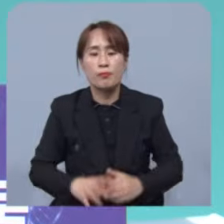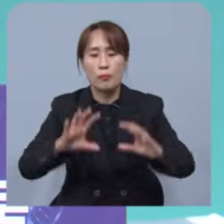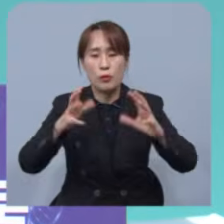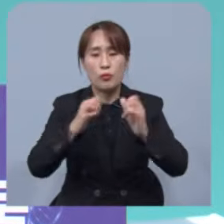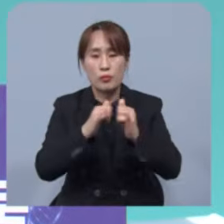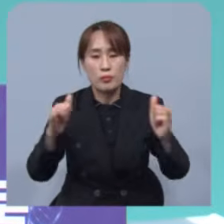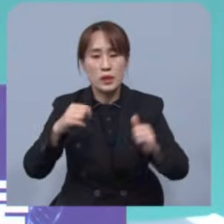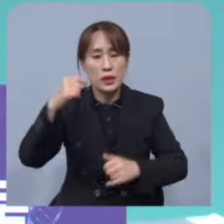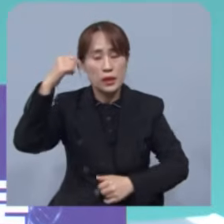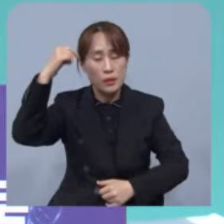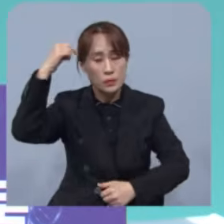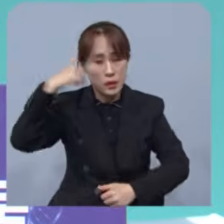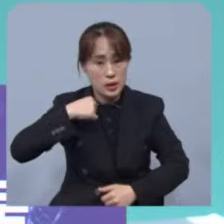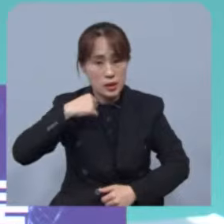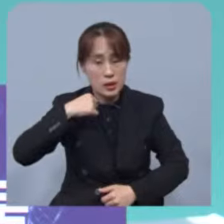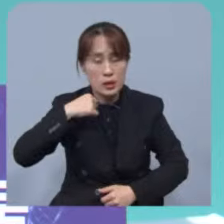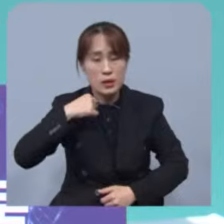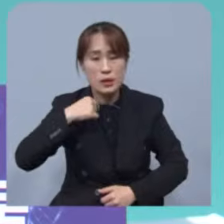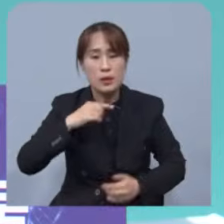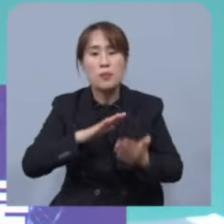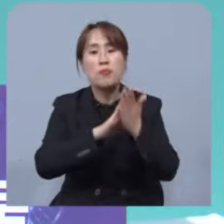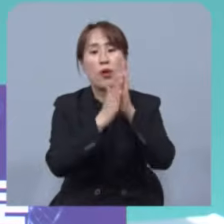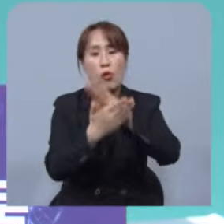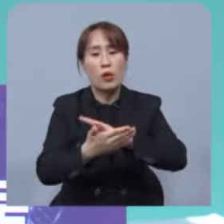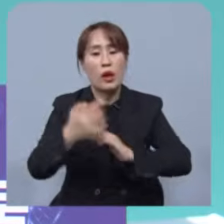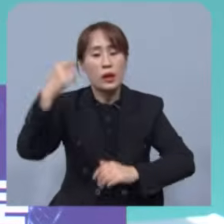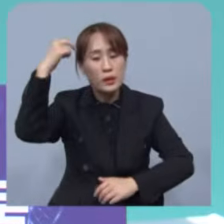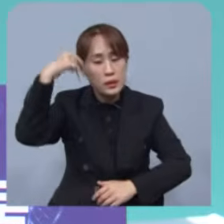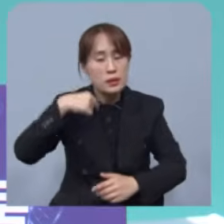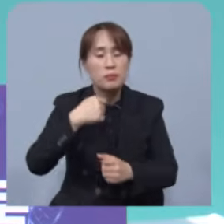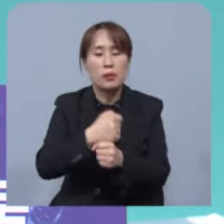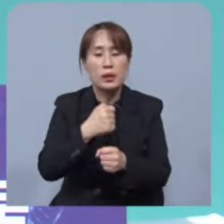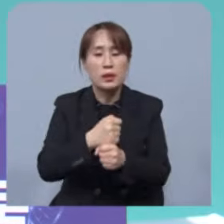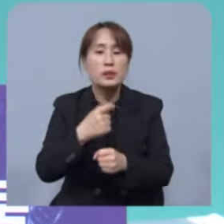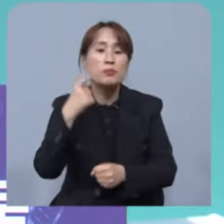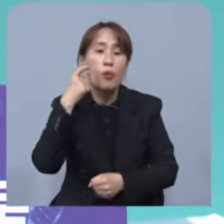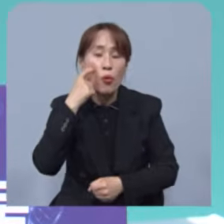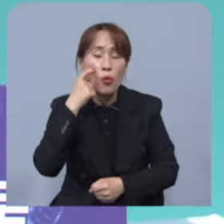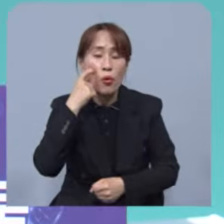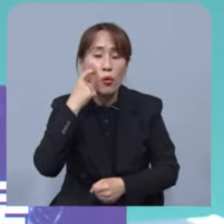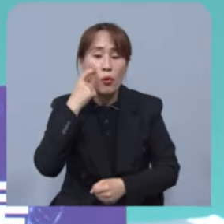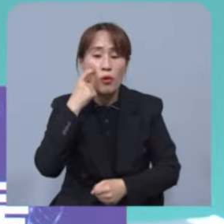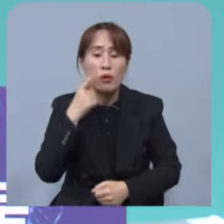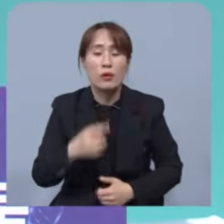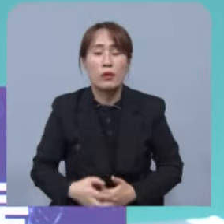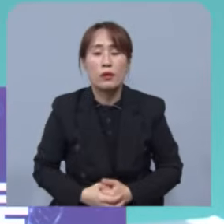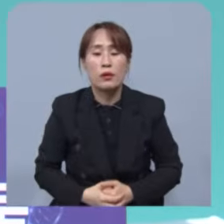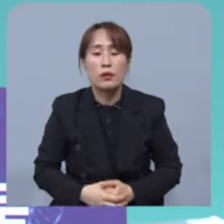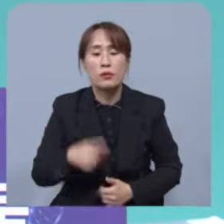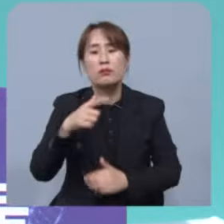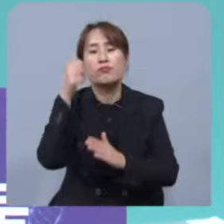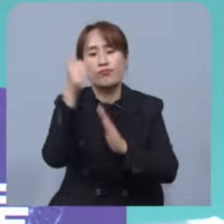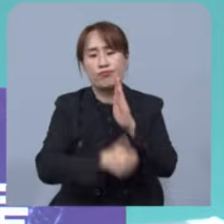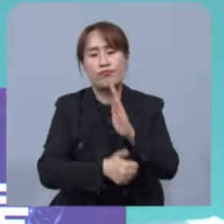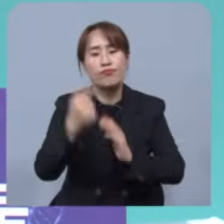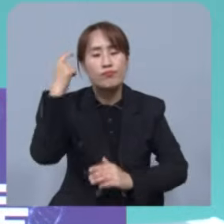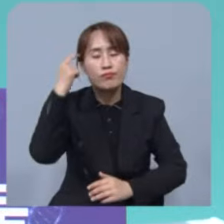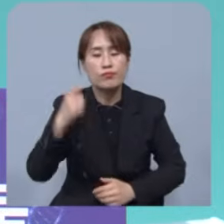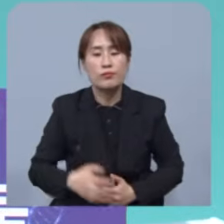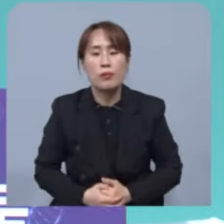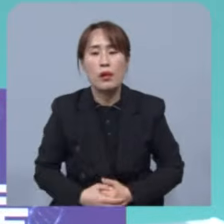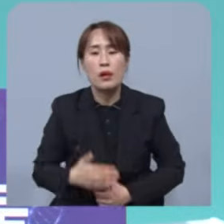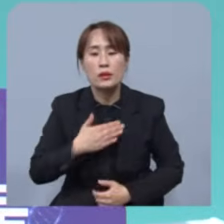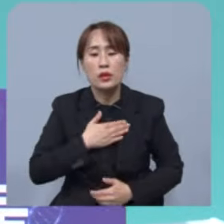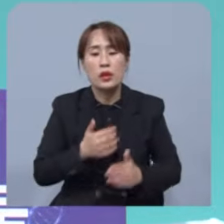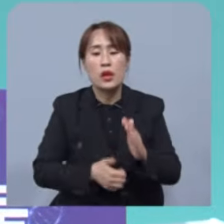국민의 체감되는 변화를 만들어내지 못하면 결국 그건 일종의 실패다. 그래서 저는